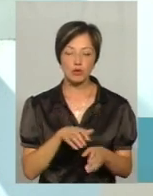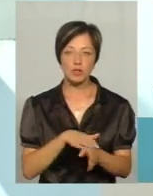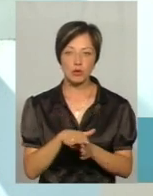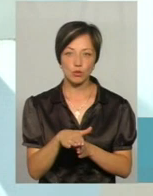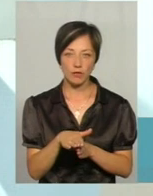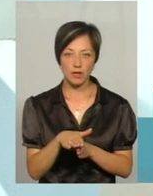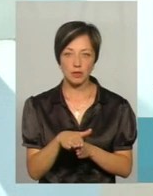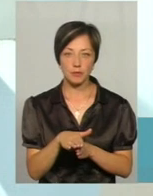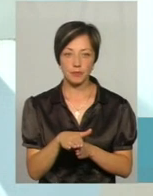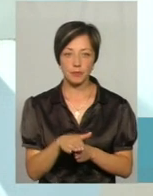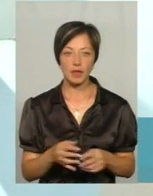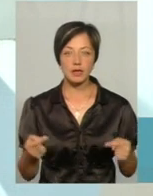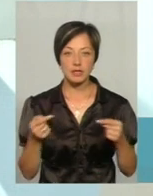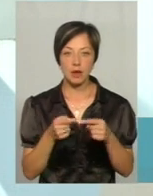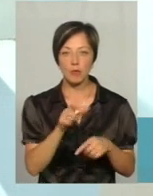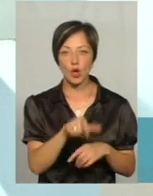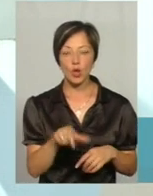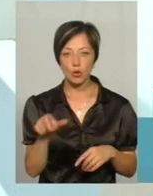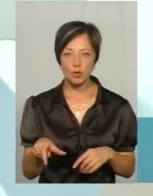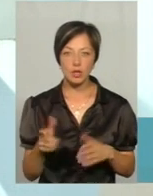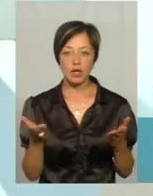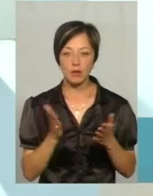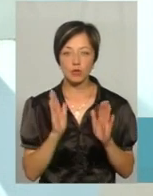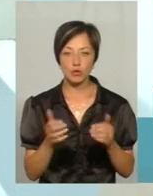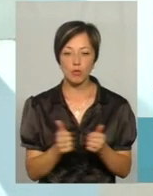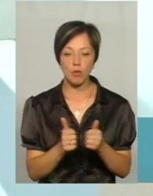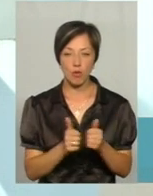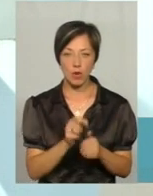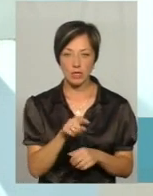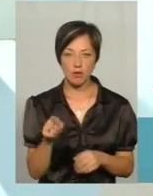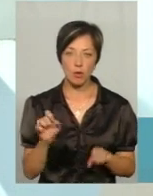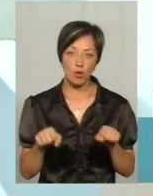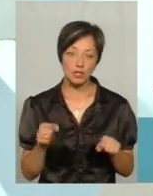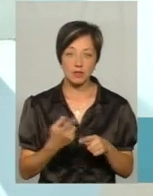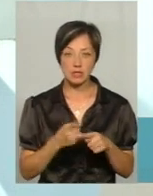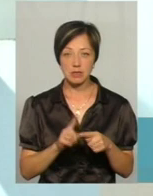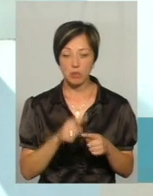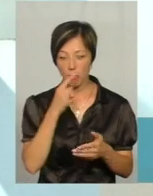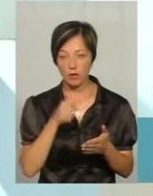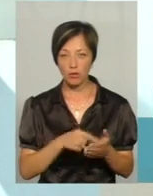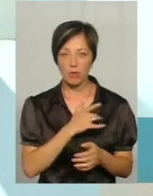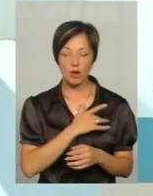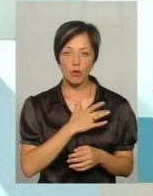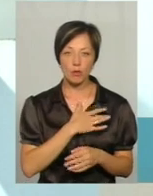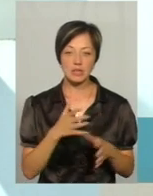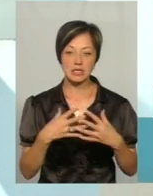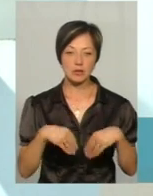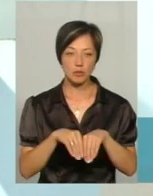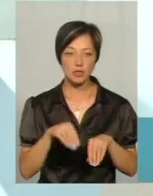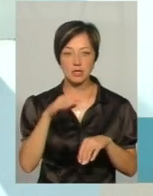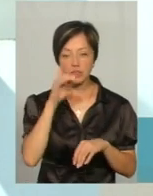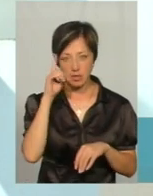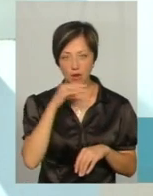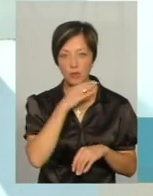зреалізувати саме люди, які будуть знаходитися поряд з ними. Можливо, це, якщо ці діти попадуть в прийомну сім'ю. Я знаю дуже